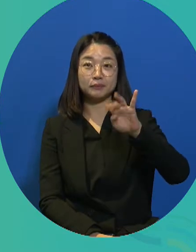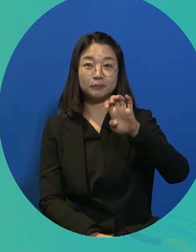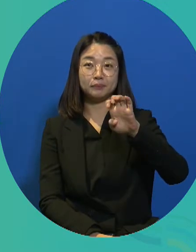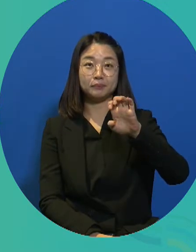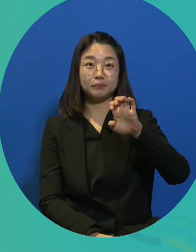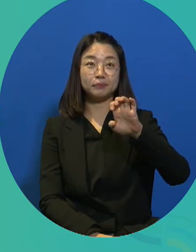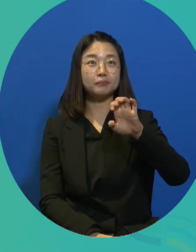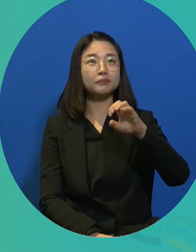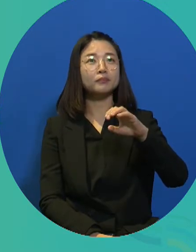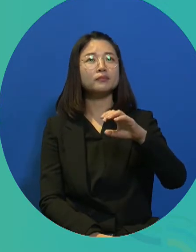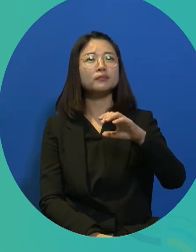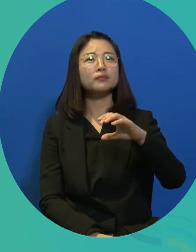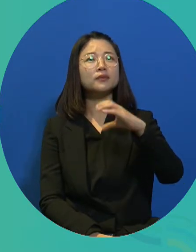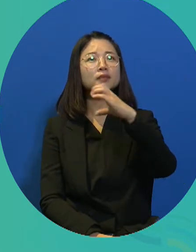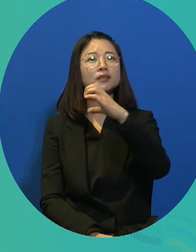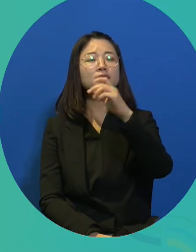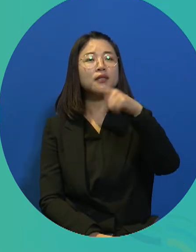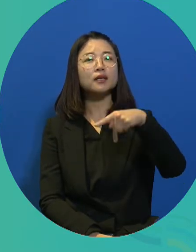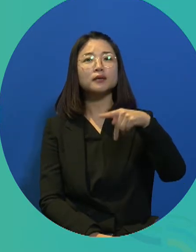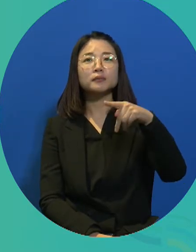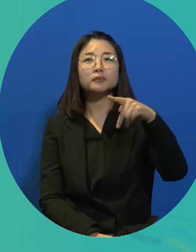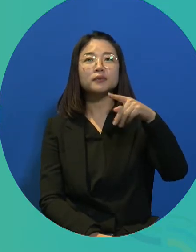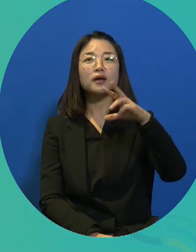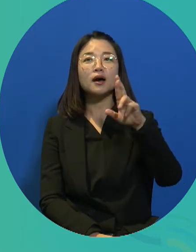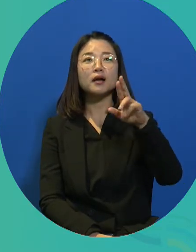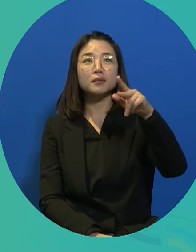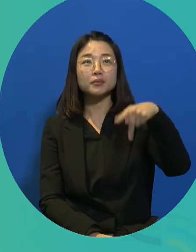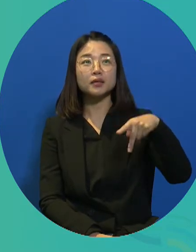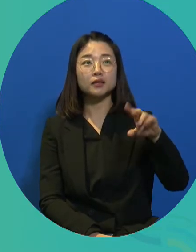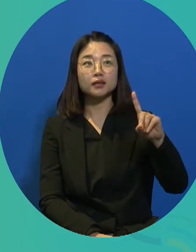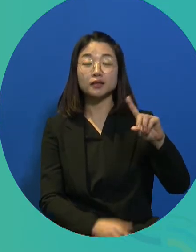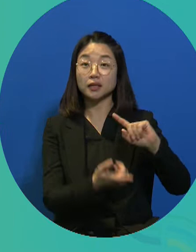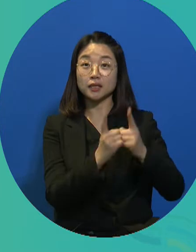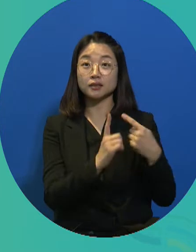DPAC를 대신해서 이 자리에 와서 말씀을 드린다고 하겠습니다.